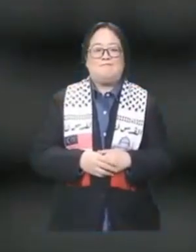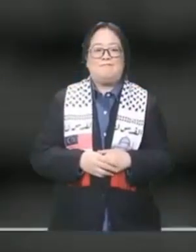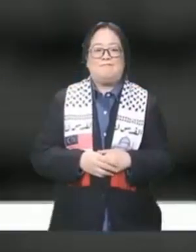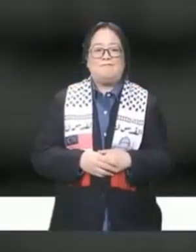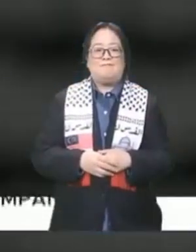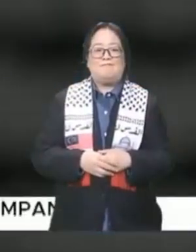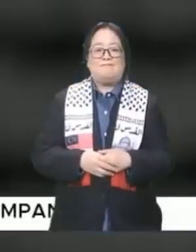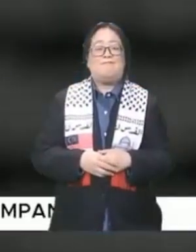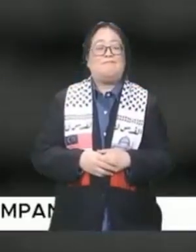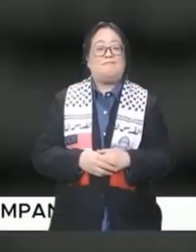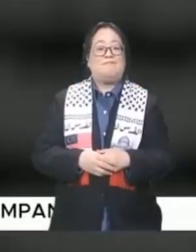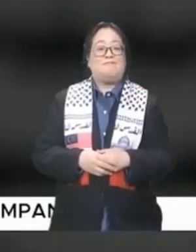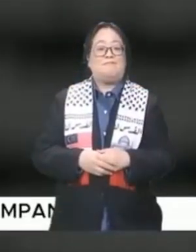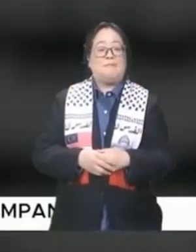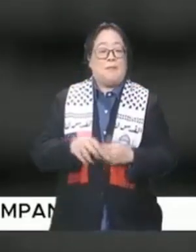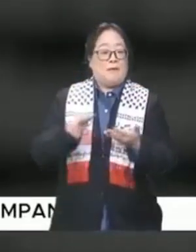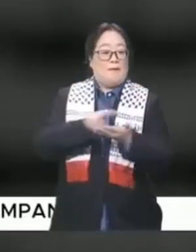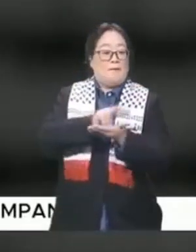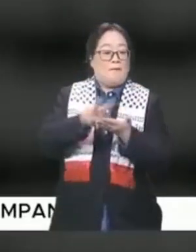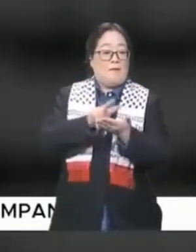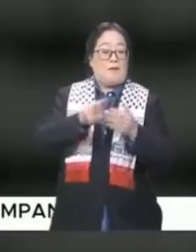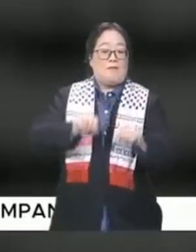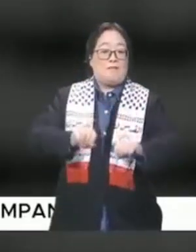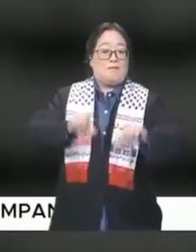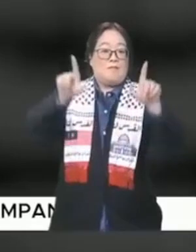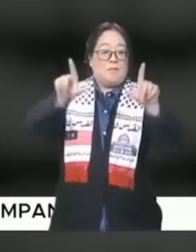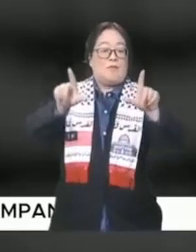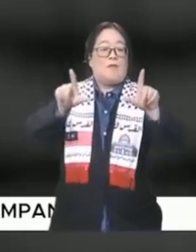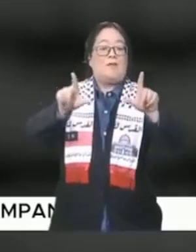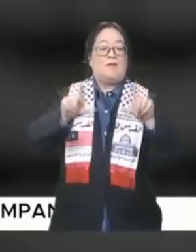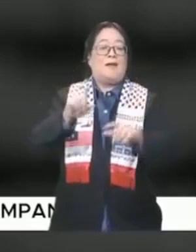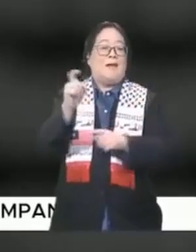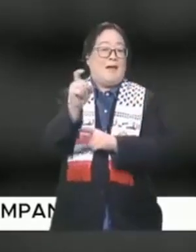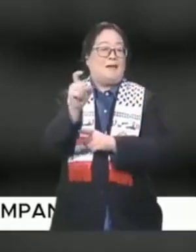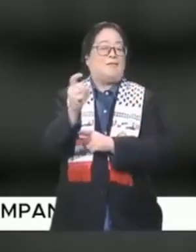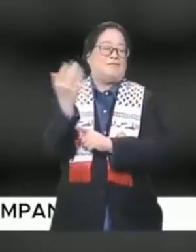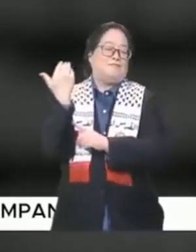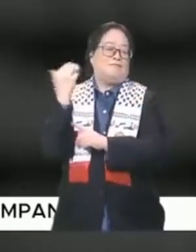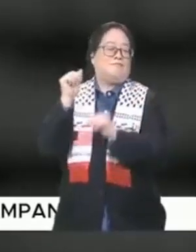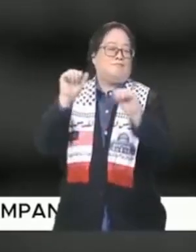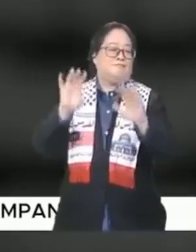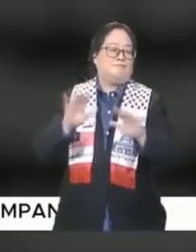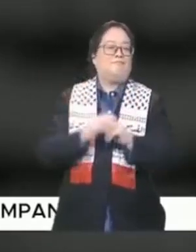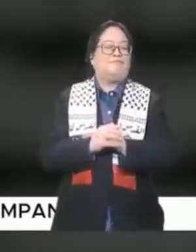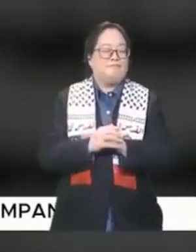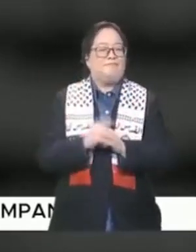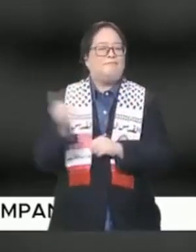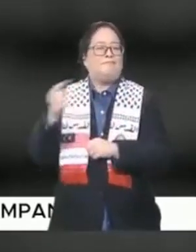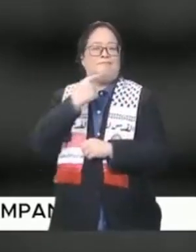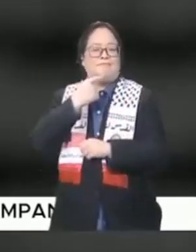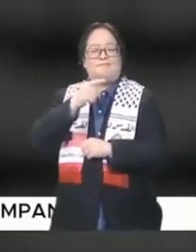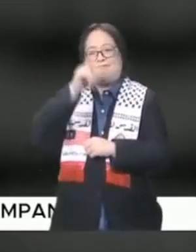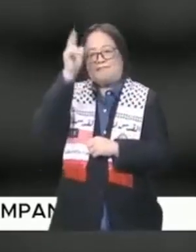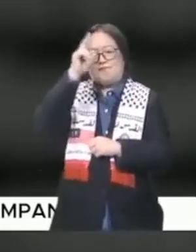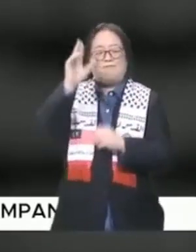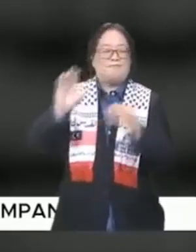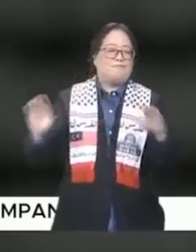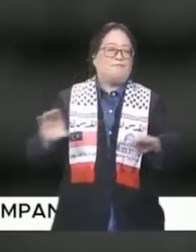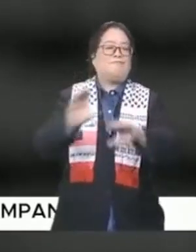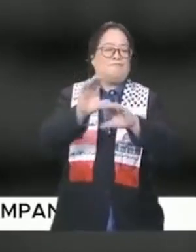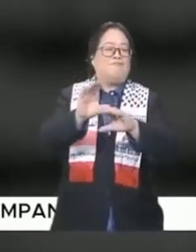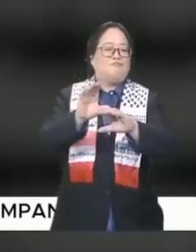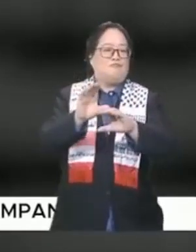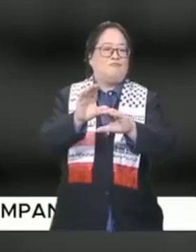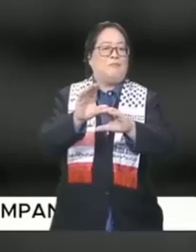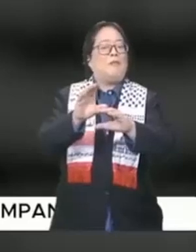telus menerusi video yang dimuat naik di akaun X pada Ahad Datuk Seri Anwar menyatakan kerajaan memperuntukkan dana